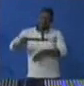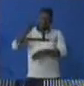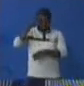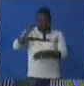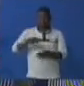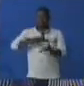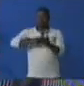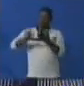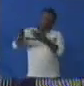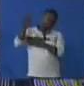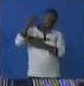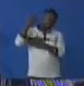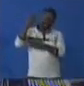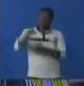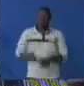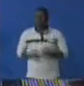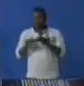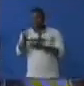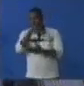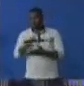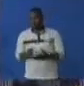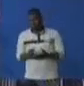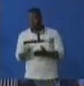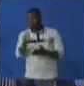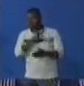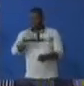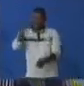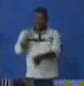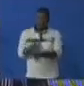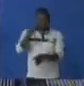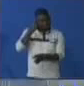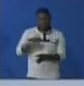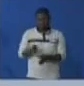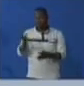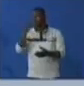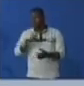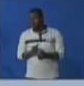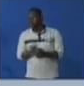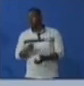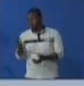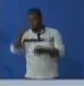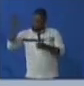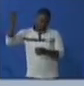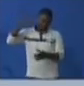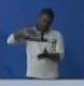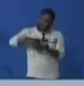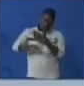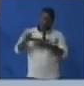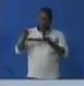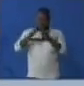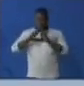donc donné le ton en nous permettant donc de passer à l'hybridation des bâtiments publics. L'installation de ces sites